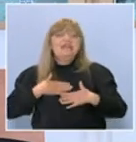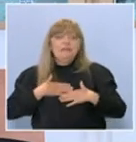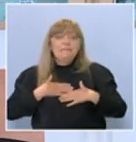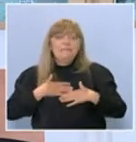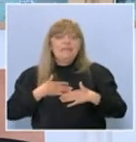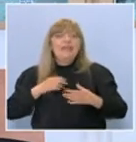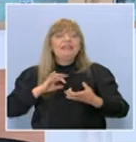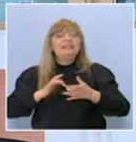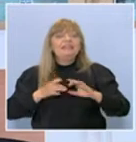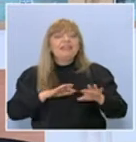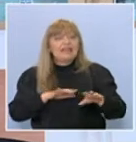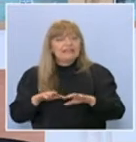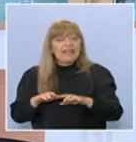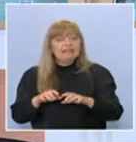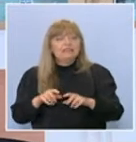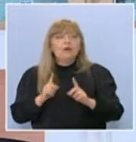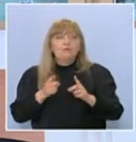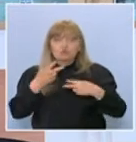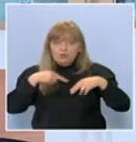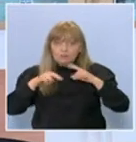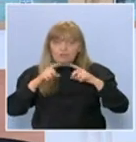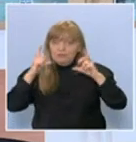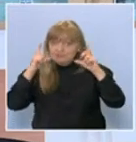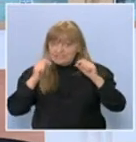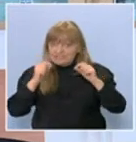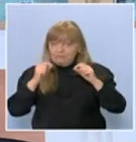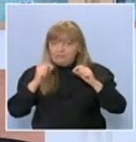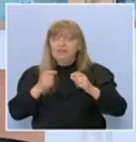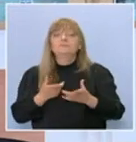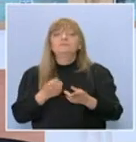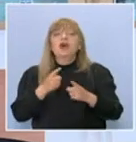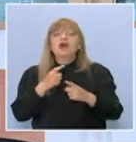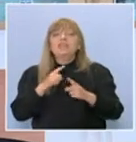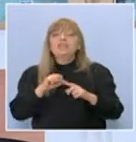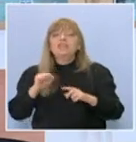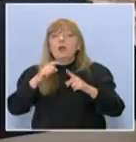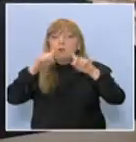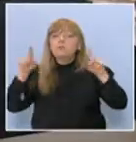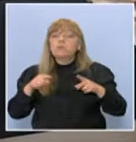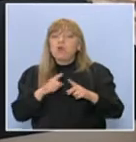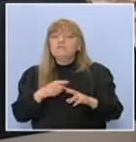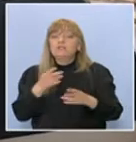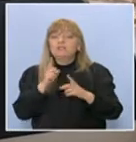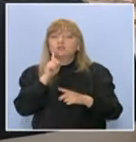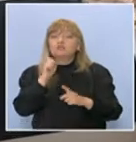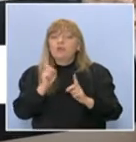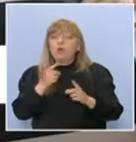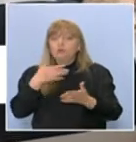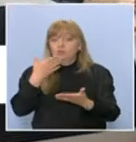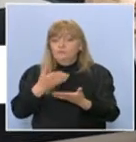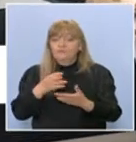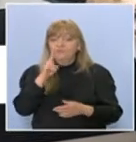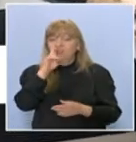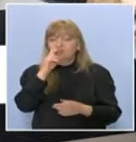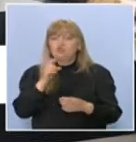проверим за снимки или кадри, а също профила на човек, който споделя. Поне за мен това е лесно. Фалшивите новини са наистина опасни,